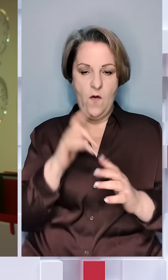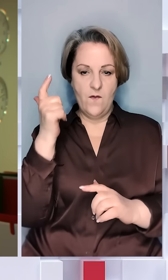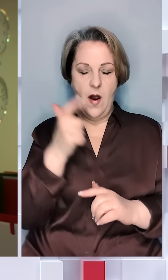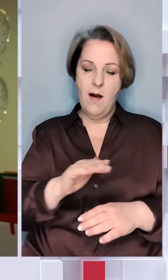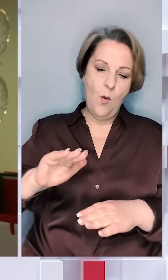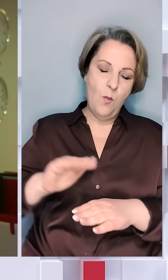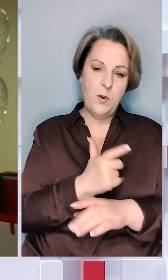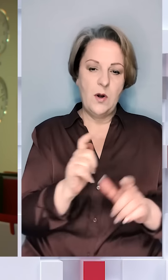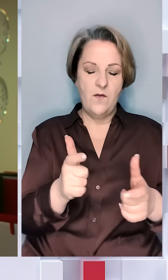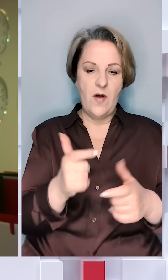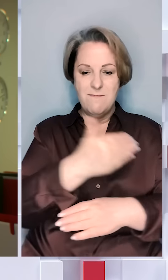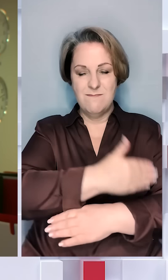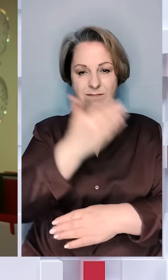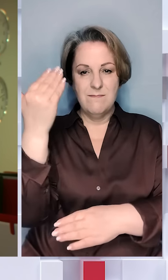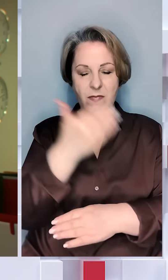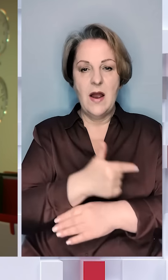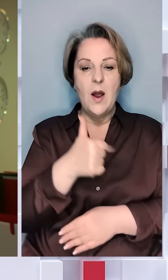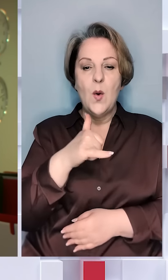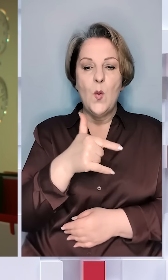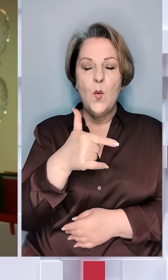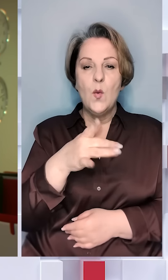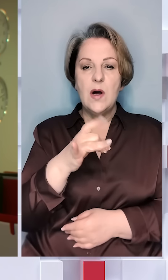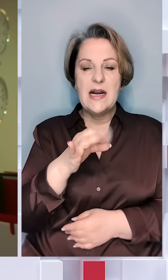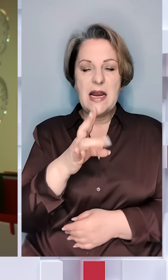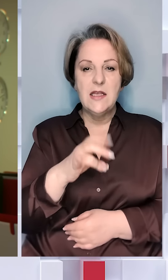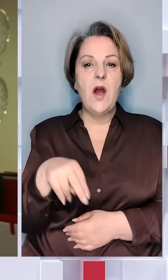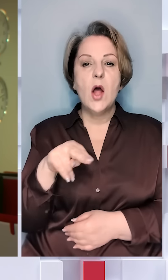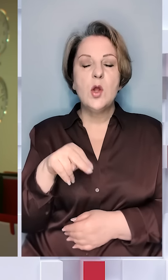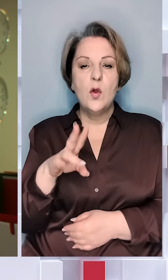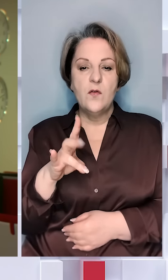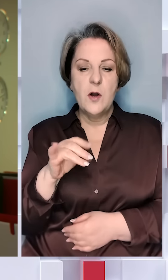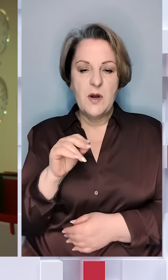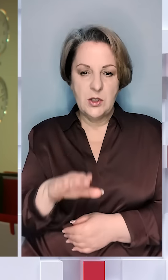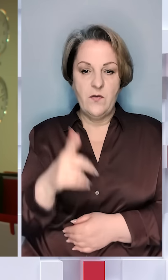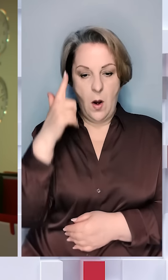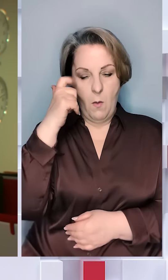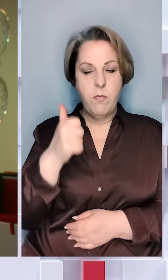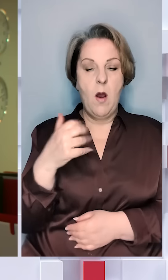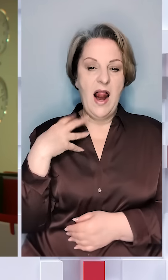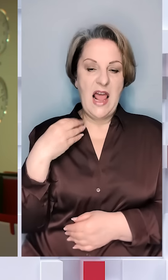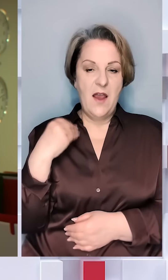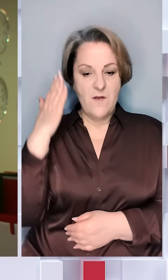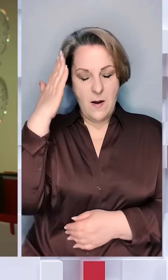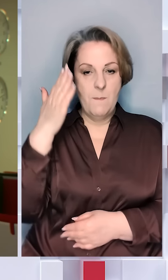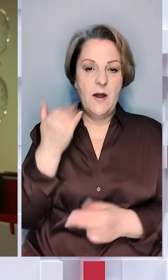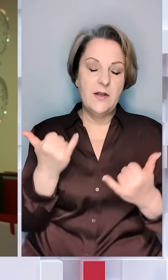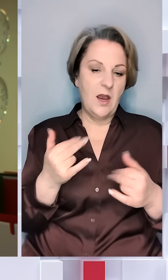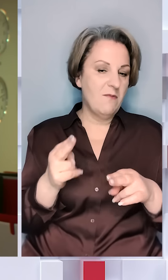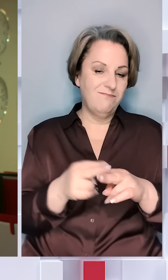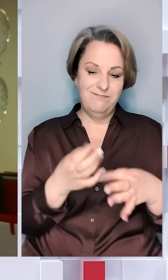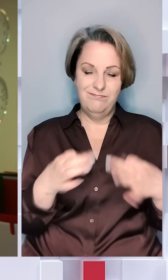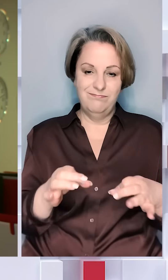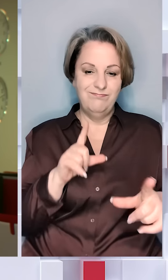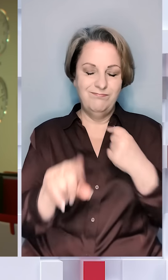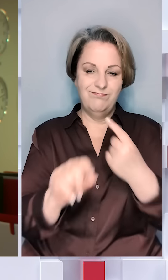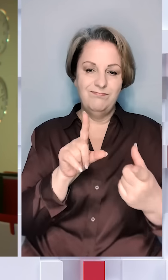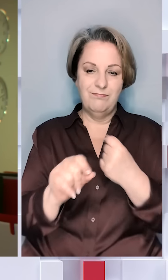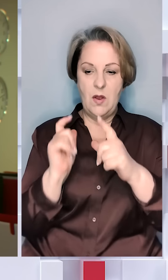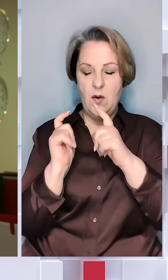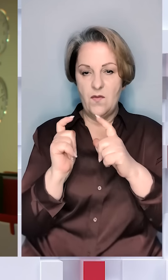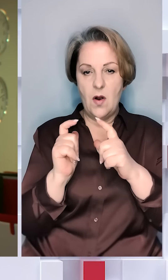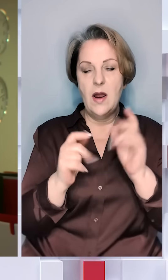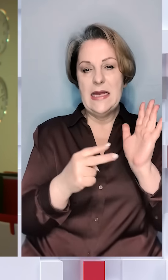фермери зняли блокаду пункту пропуску Угринів-Долгобичів, повідомляє львівська митниця. Нині без перешкод кордон перетинають фури